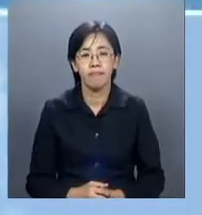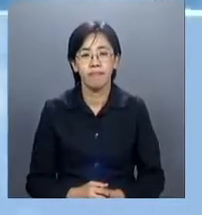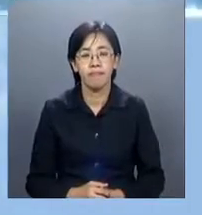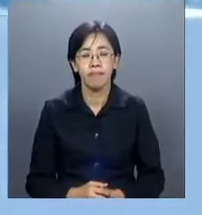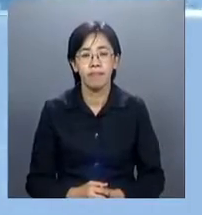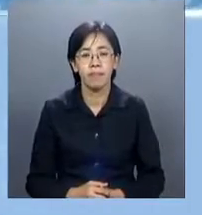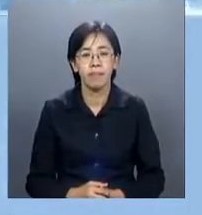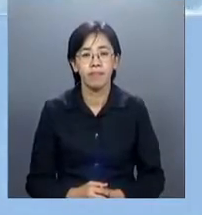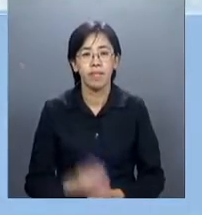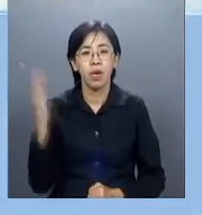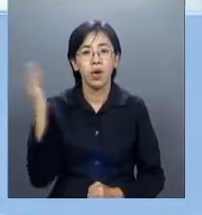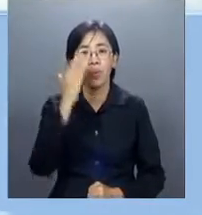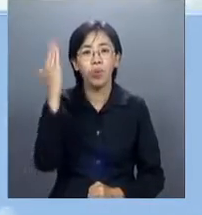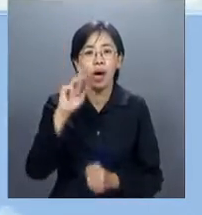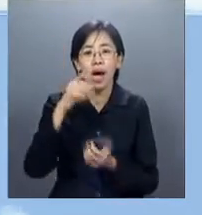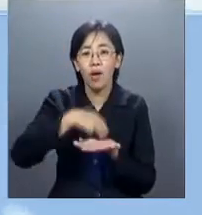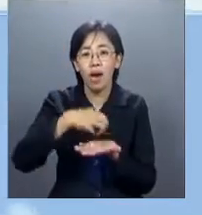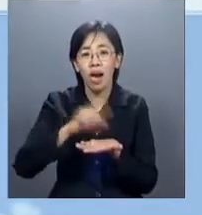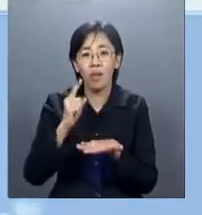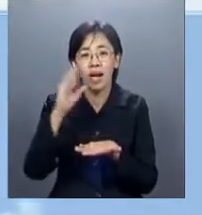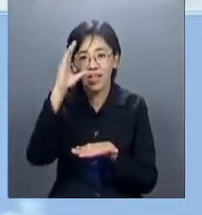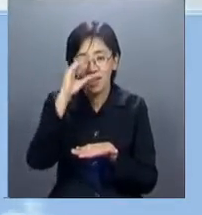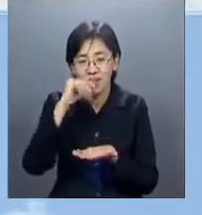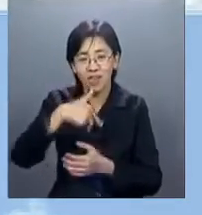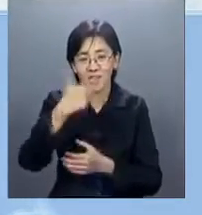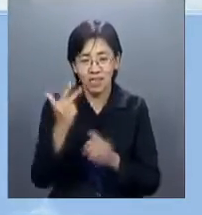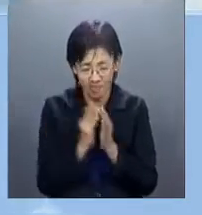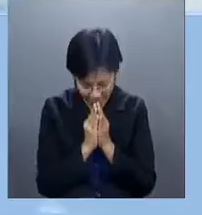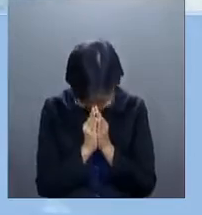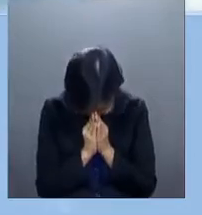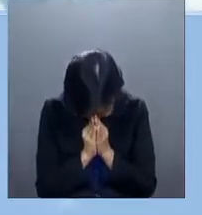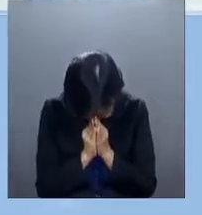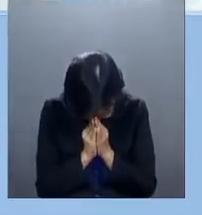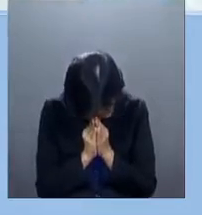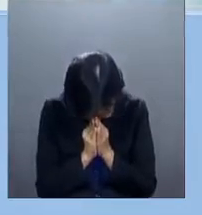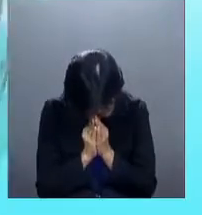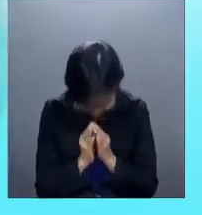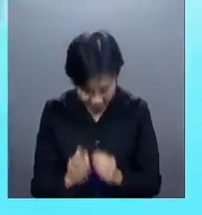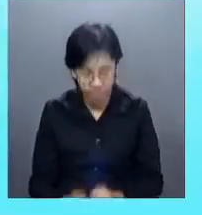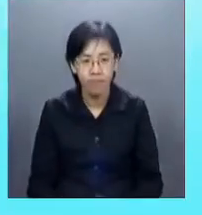ภาพอากาศได้ใหม่ในข่าวค่ำไทย PBS สวัสดีค่ะ